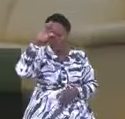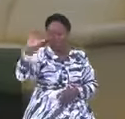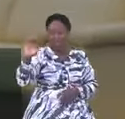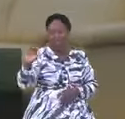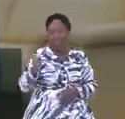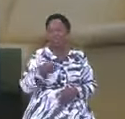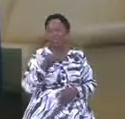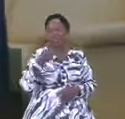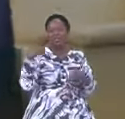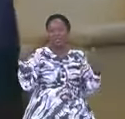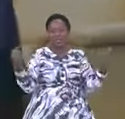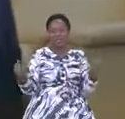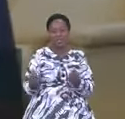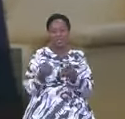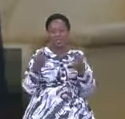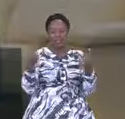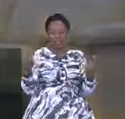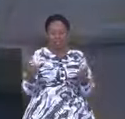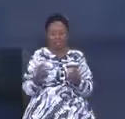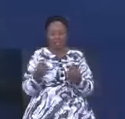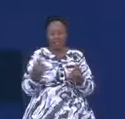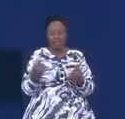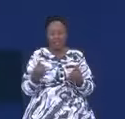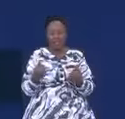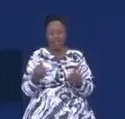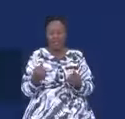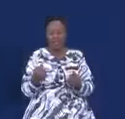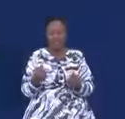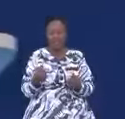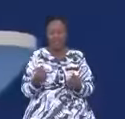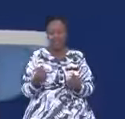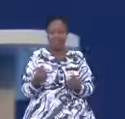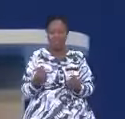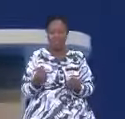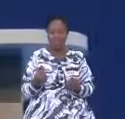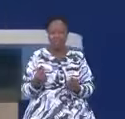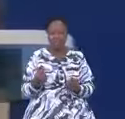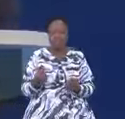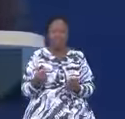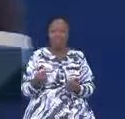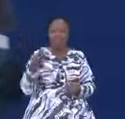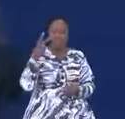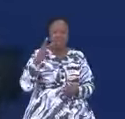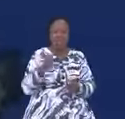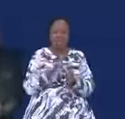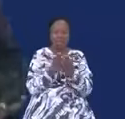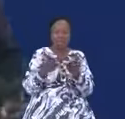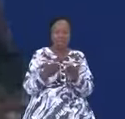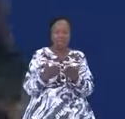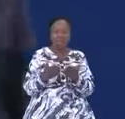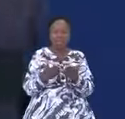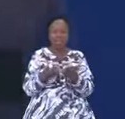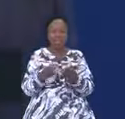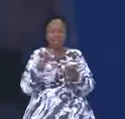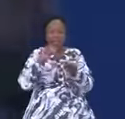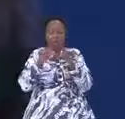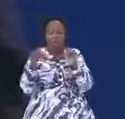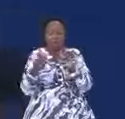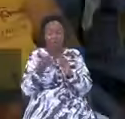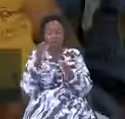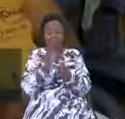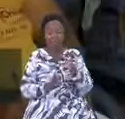nombre nombreux 21 verset 7 le peuple 20 à